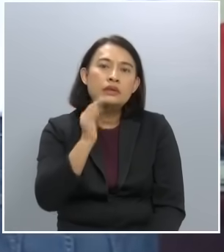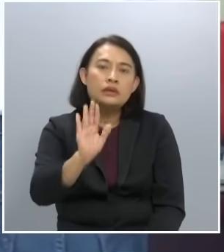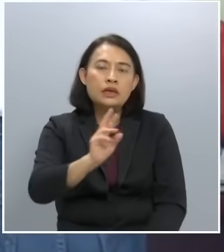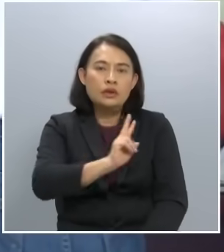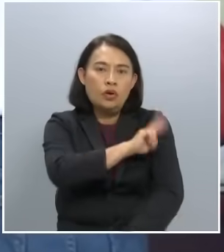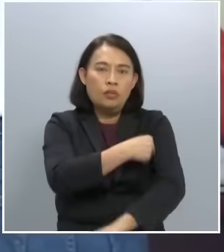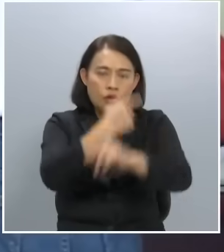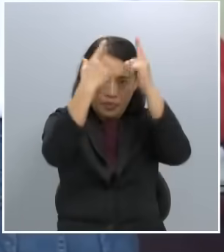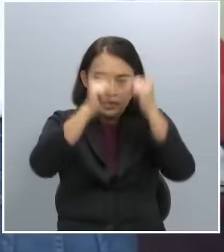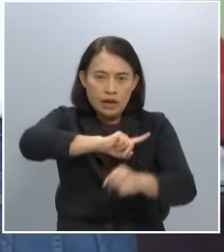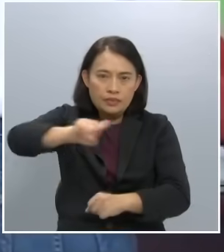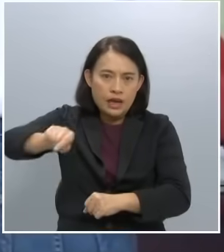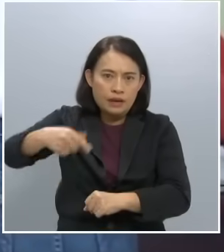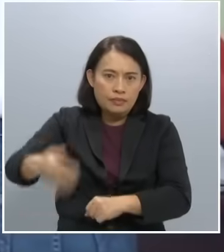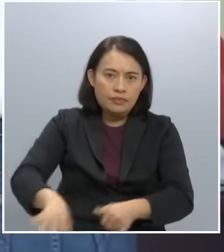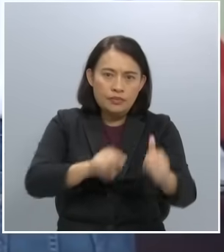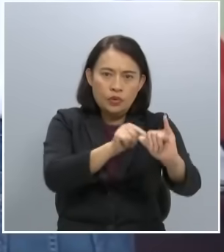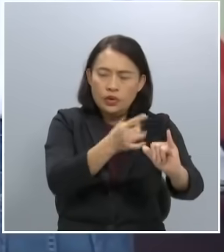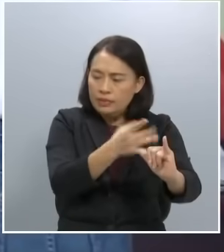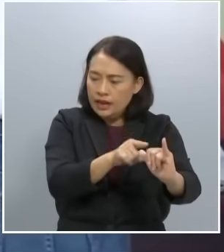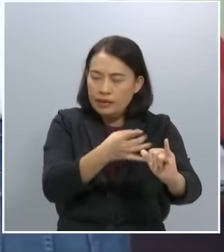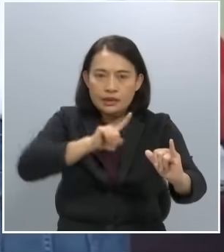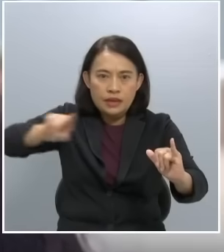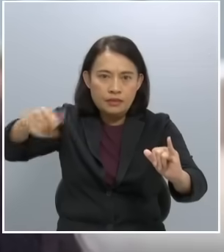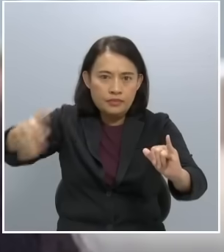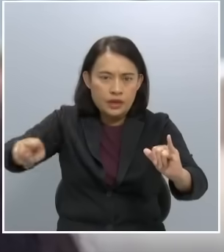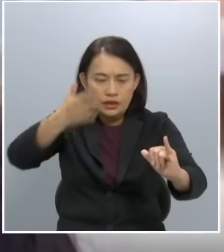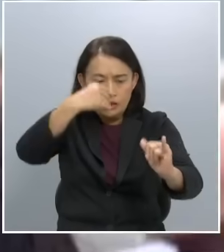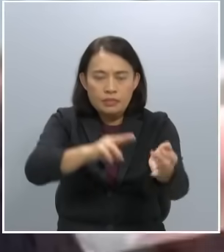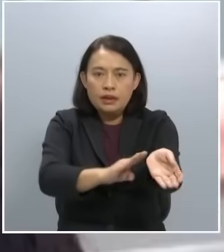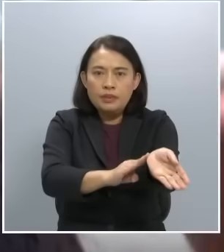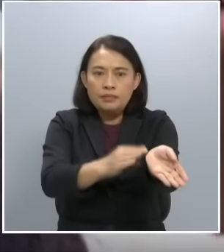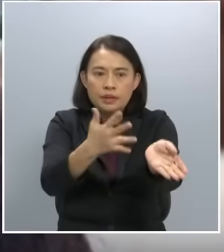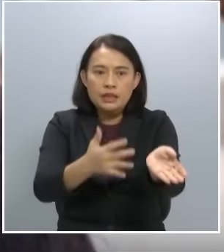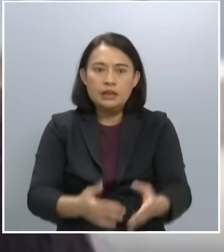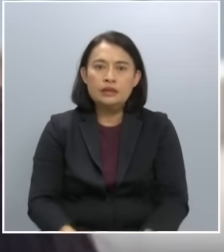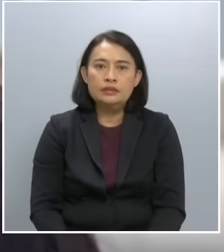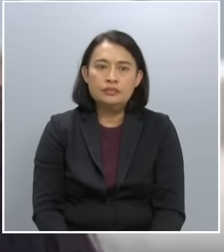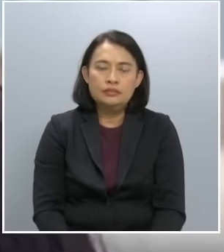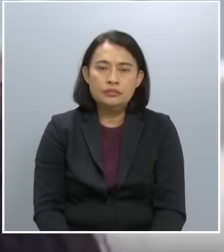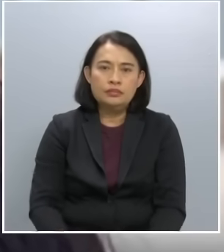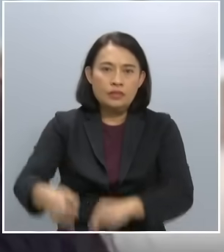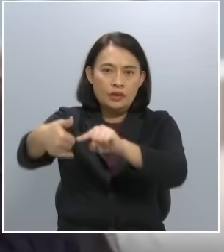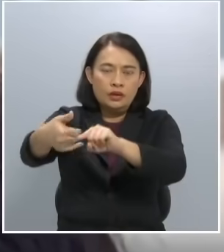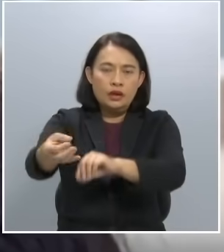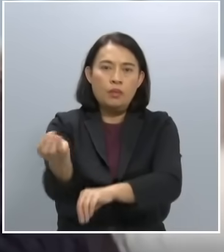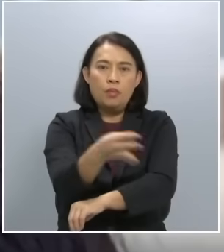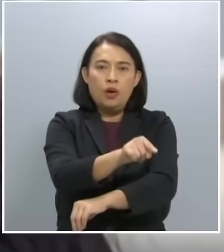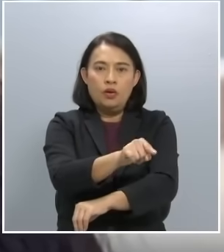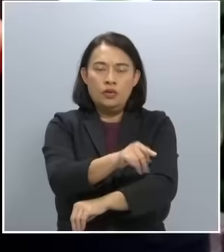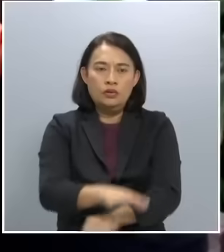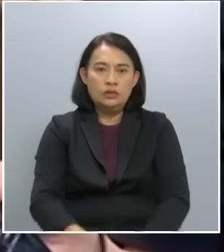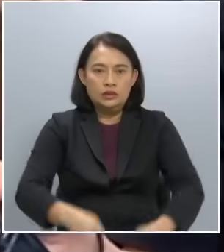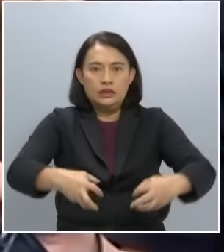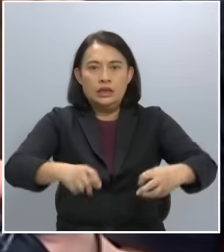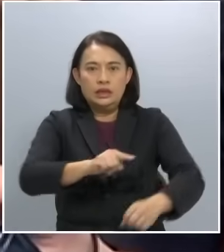กำลังถามแฟนพี่สาวว่าคนไข้เป็นอะไรมาคะทำไมไม่มีชีพจรแล้วซึ่งแฟนพี่สาวเนี่ยก็ตอบพยาบาลบอกว่าเขาชักเกร็ง